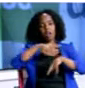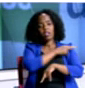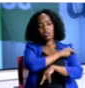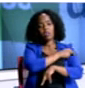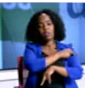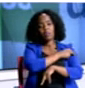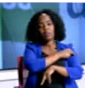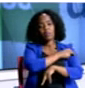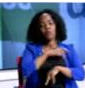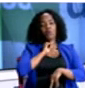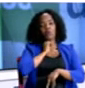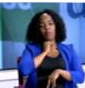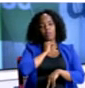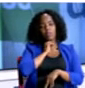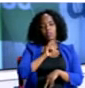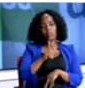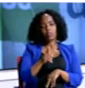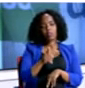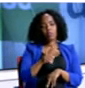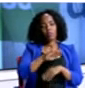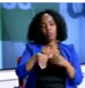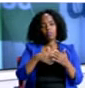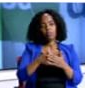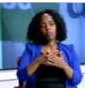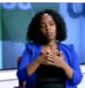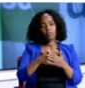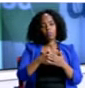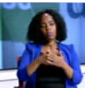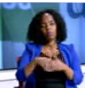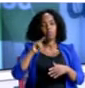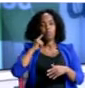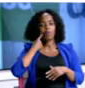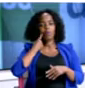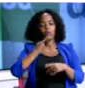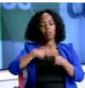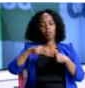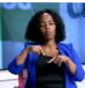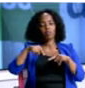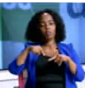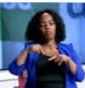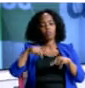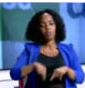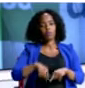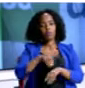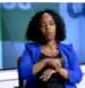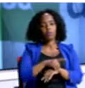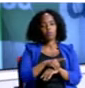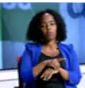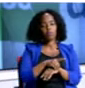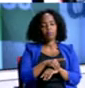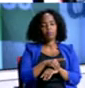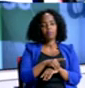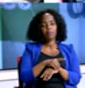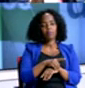hakimota oromiati hundesanitu baganagan uftesin jeda tolemi doktor abdul qadir ra